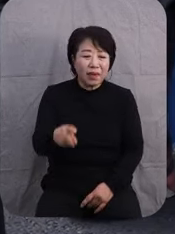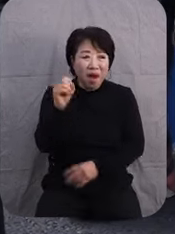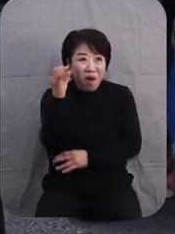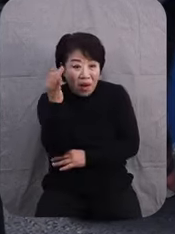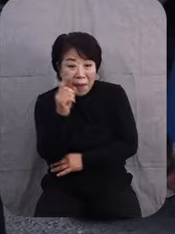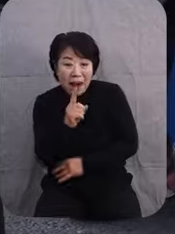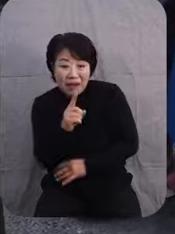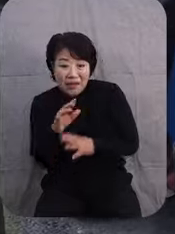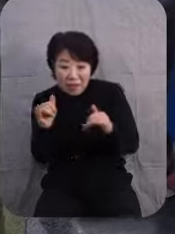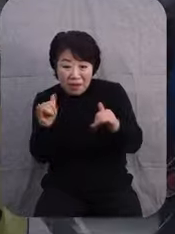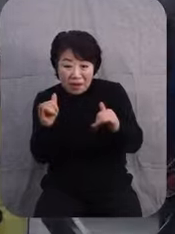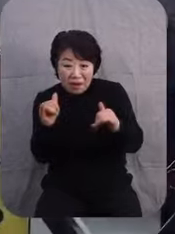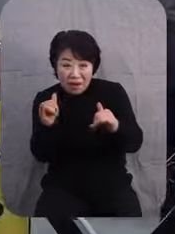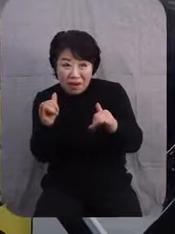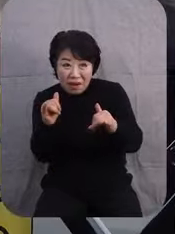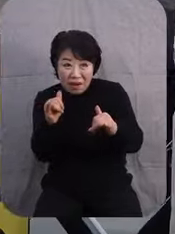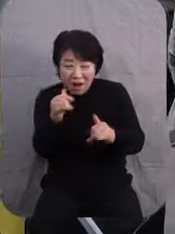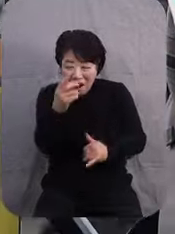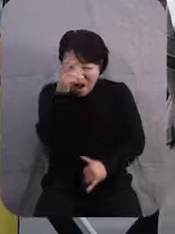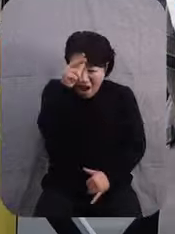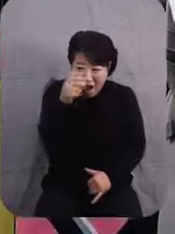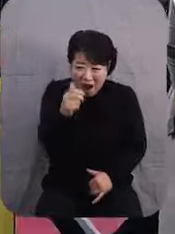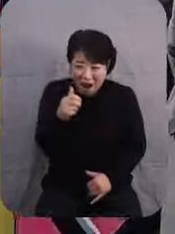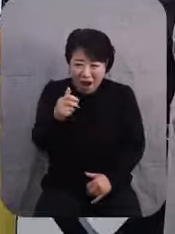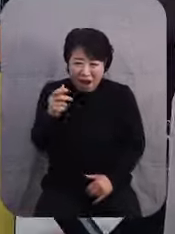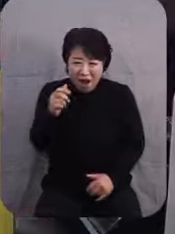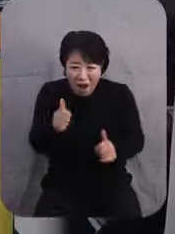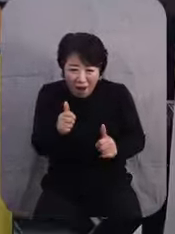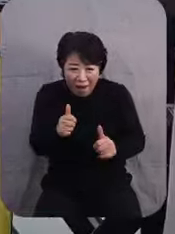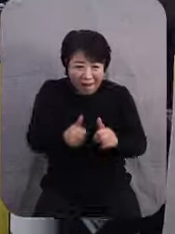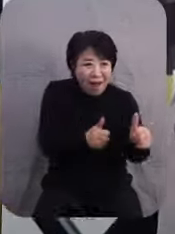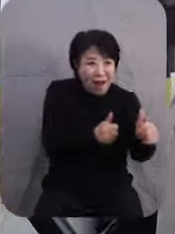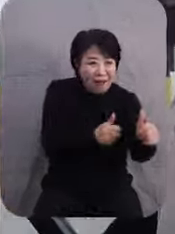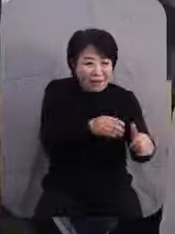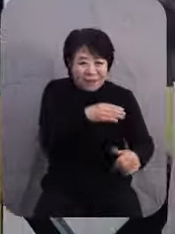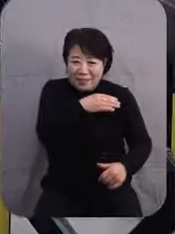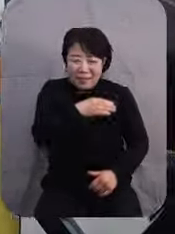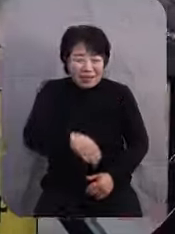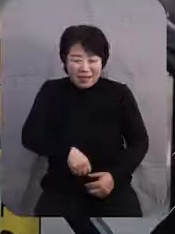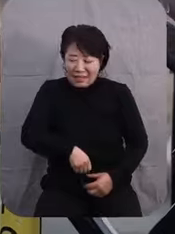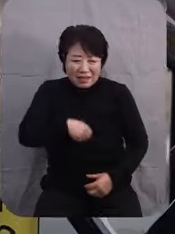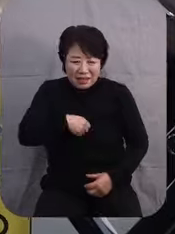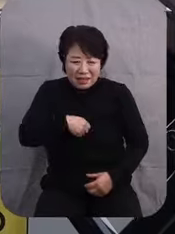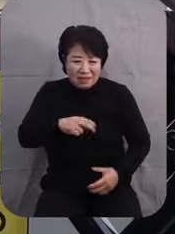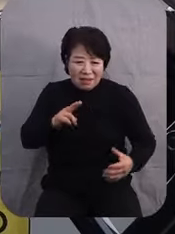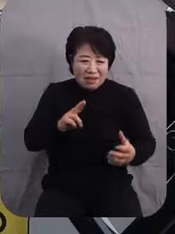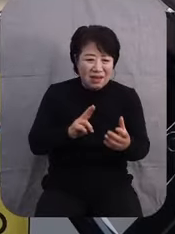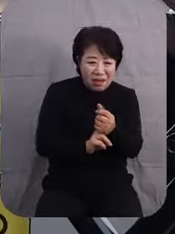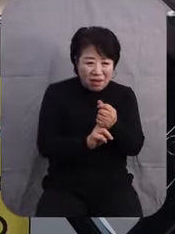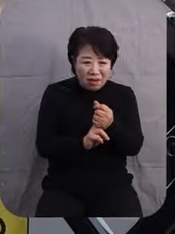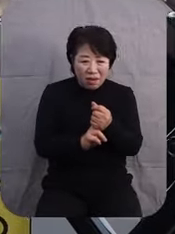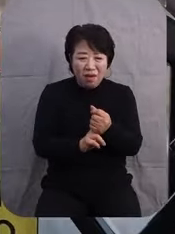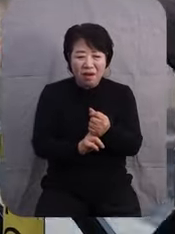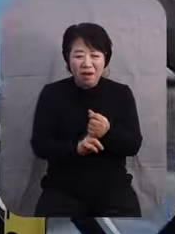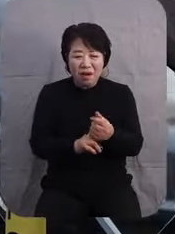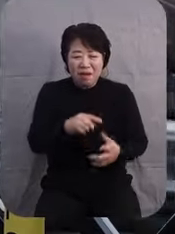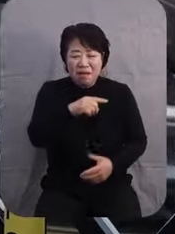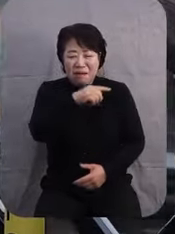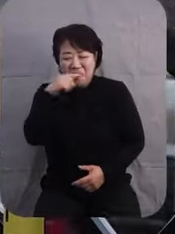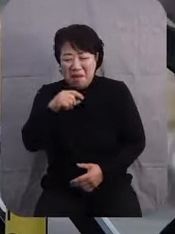따라 진실과 양심 그 위에 칼을 꽂고 피 묻은 펜으로 마구